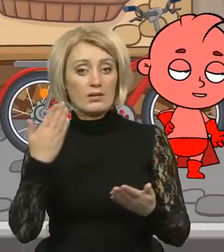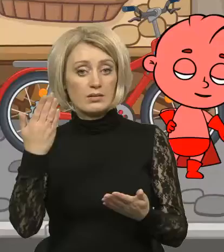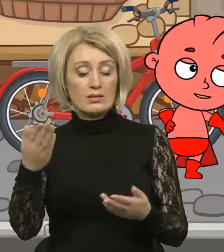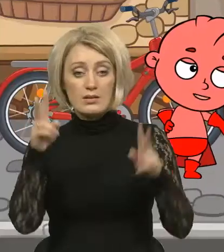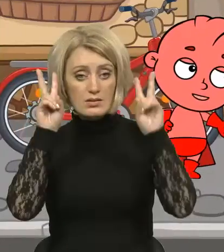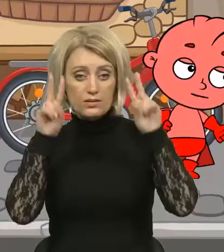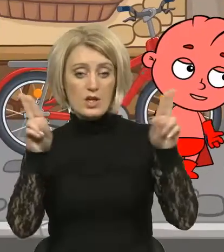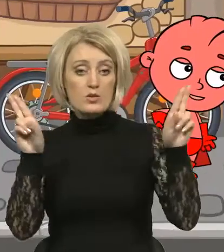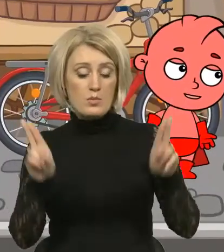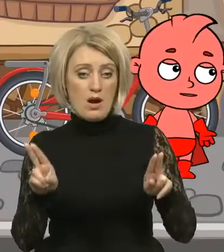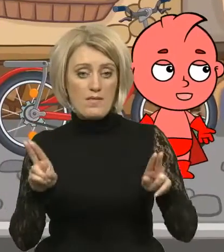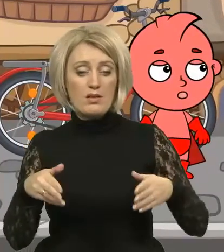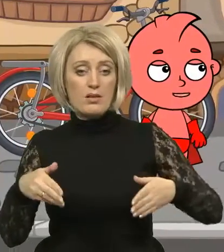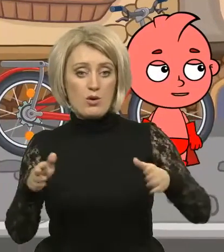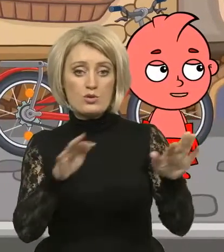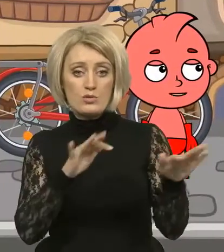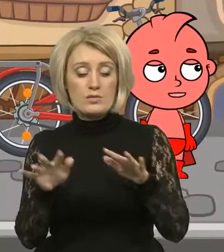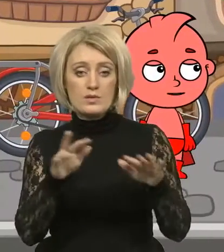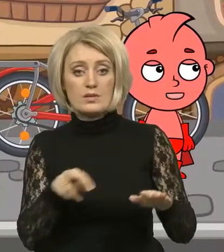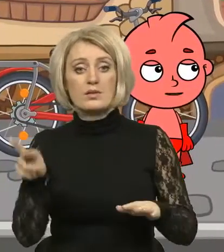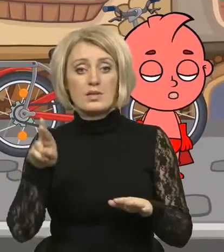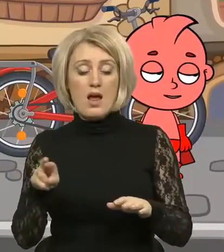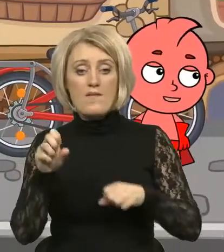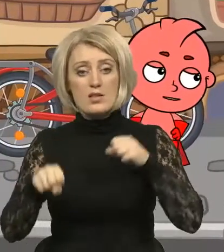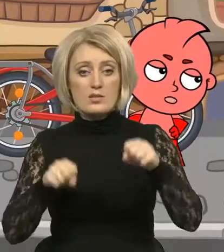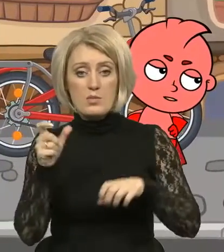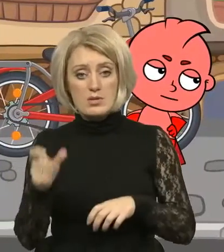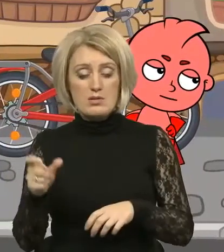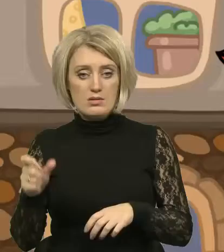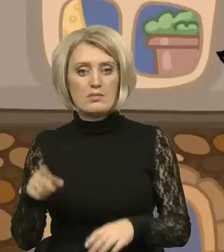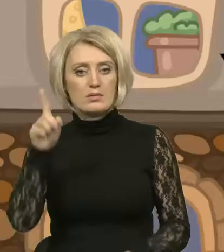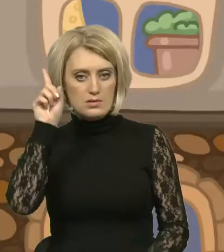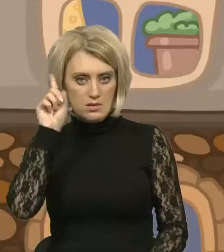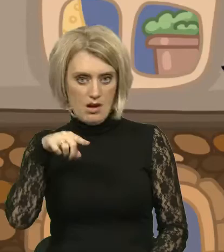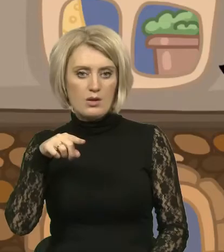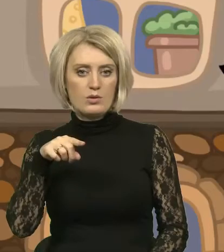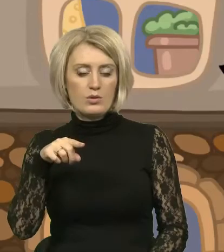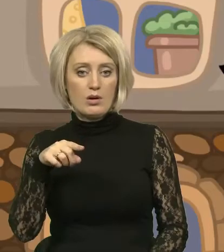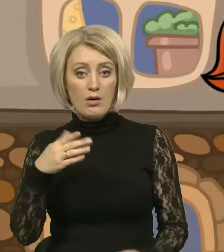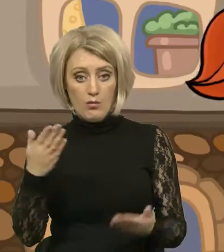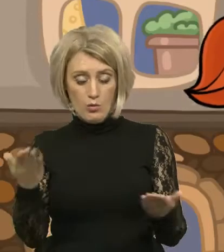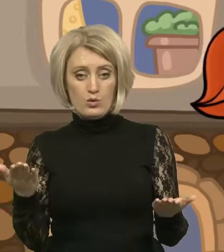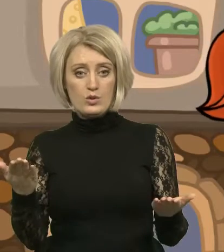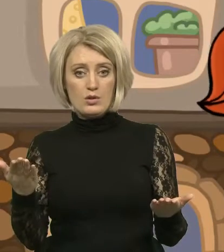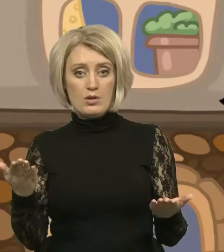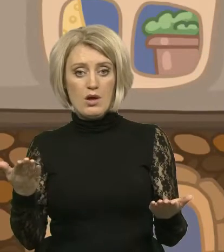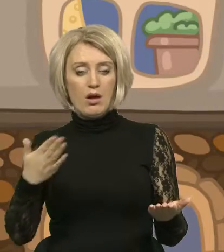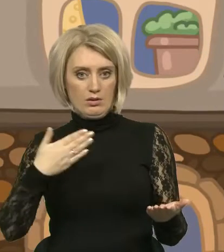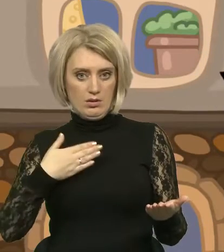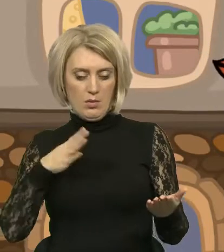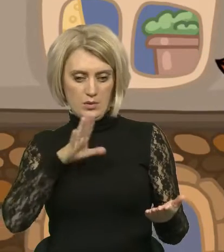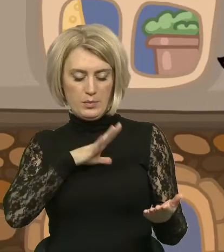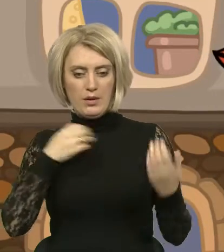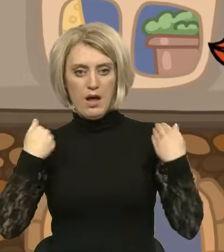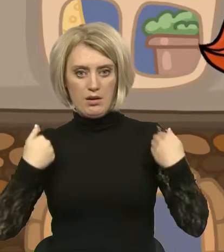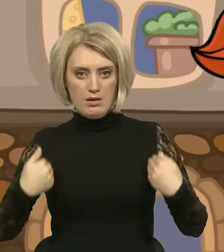Разве ты не знаешь правила дорожного движения для велосипедистов? Знаю. Вот же.